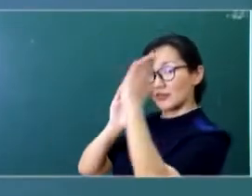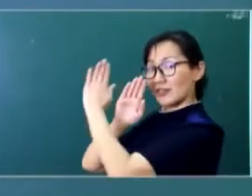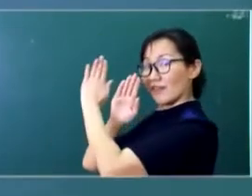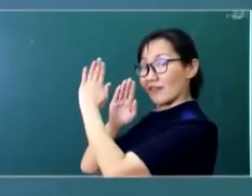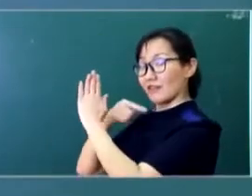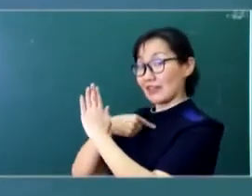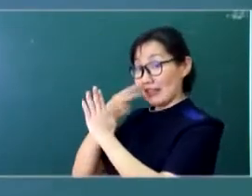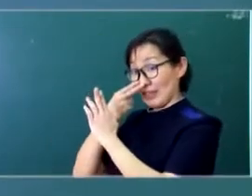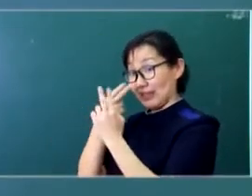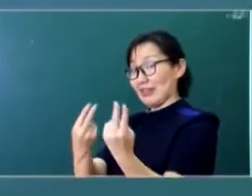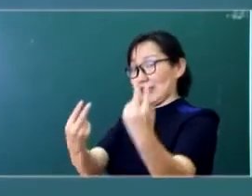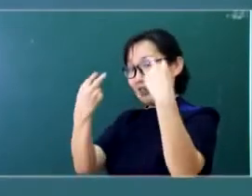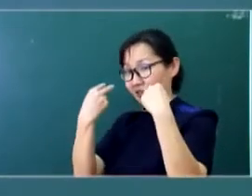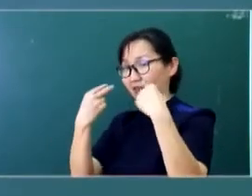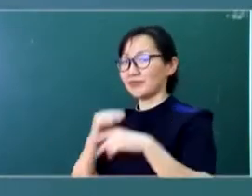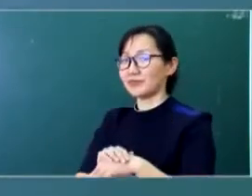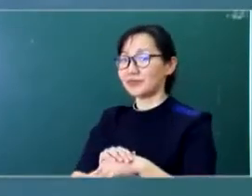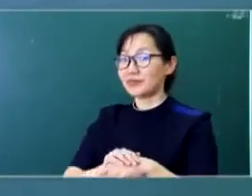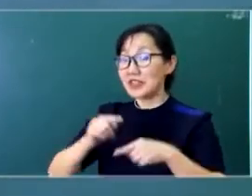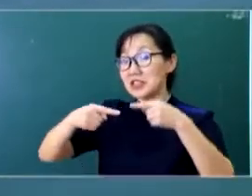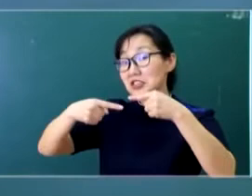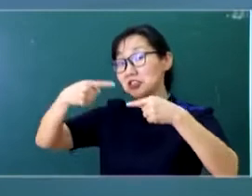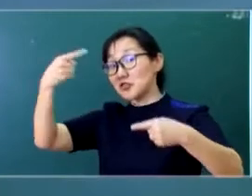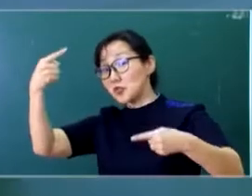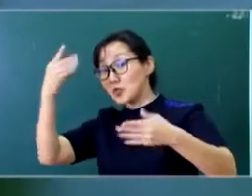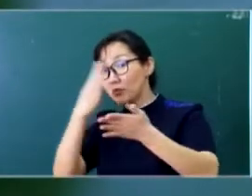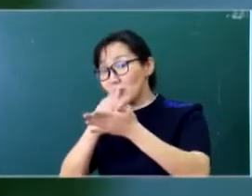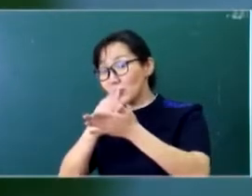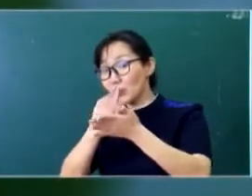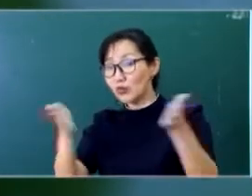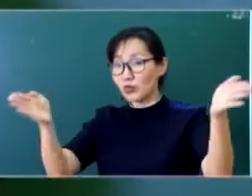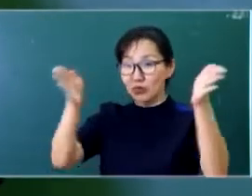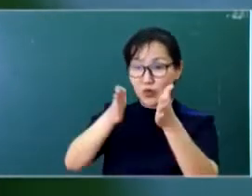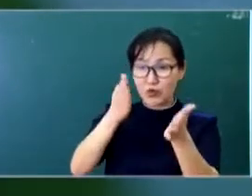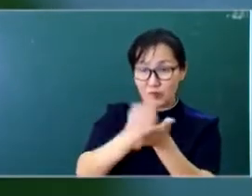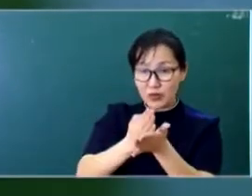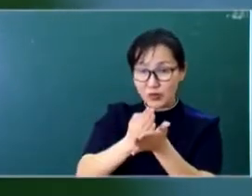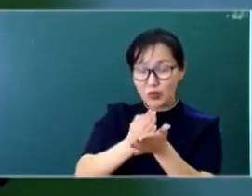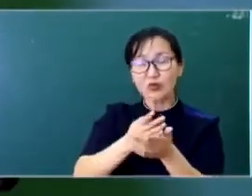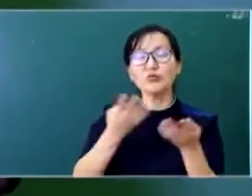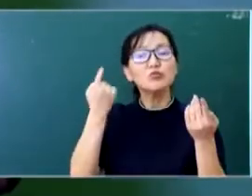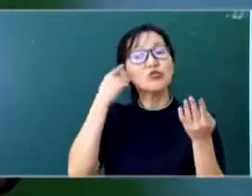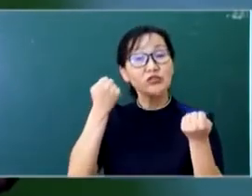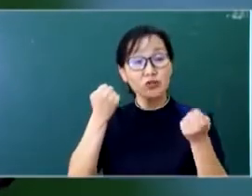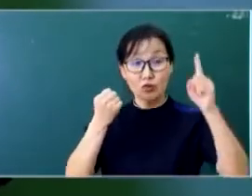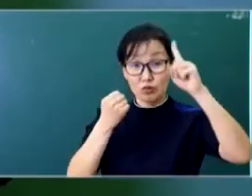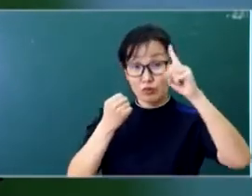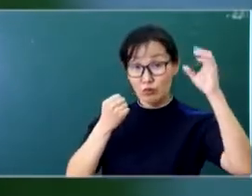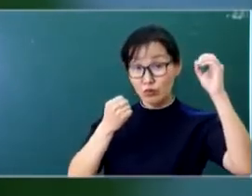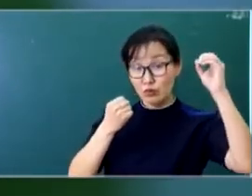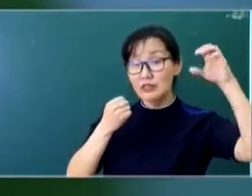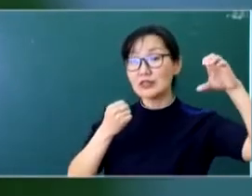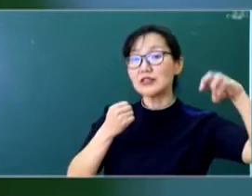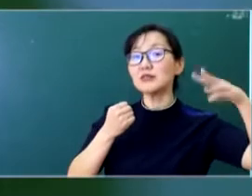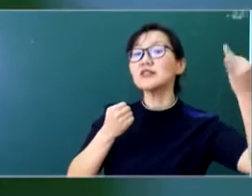За, 1 метр хүрх болов уу? Эсвэл илүү гарах болов уу? За, 1 метр маань 100 см-тай тэнцүү байдаг.